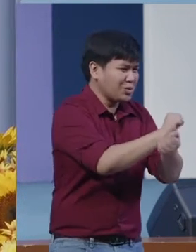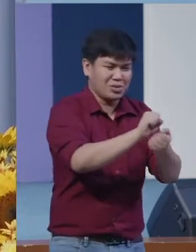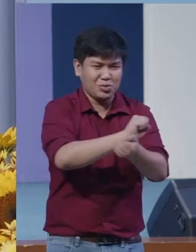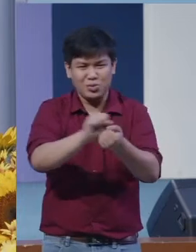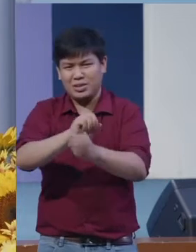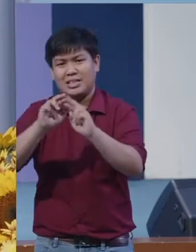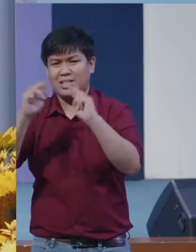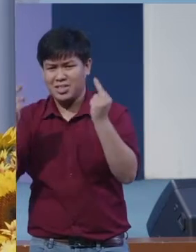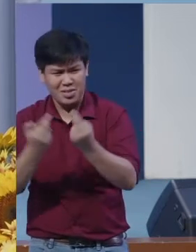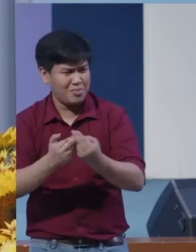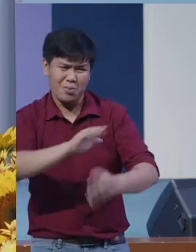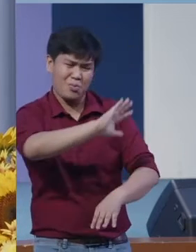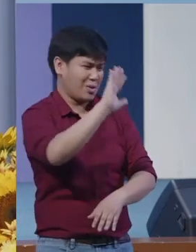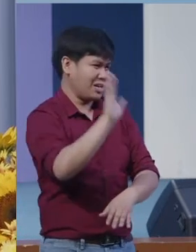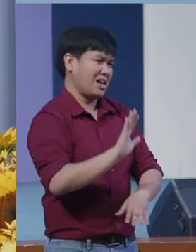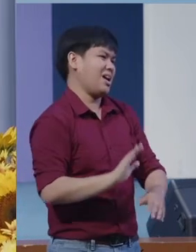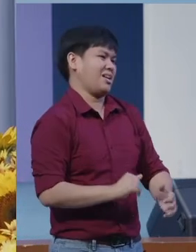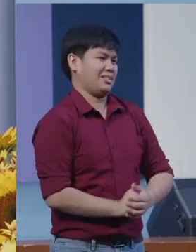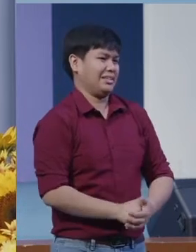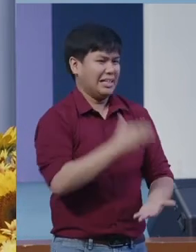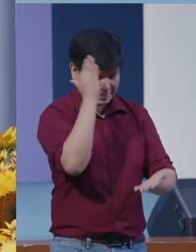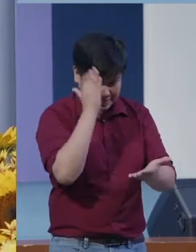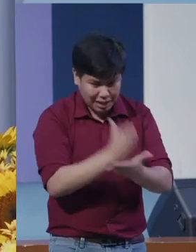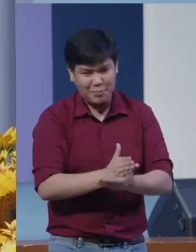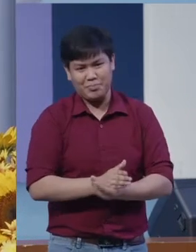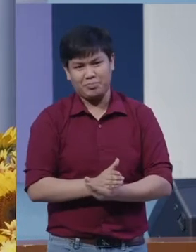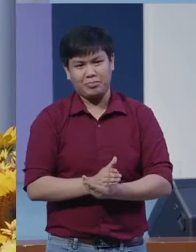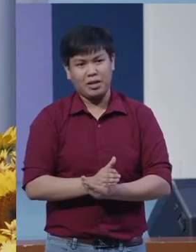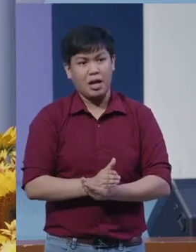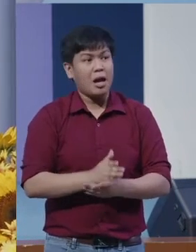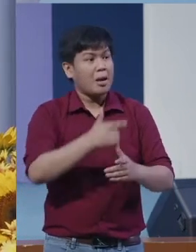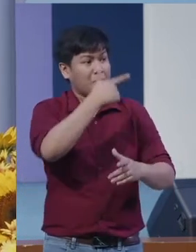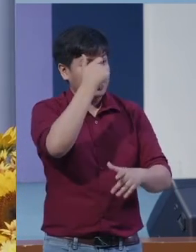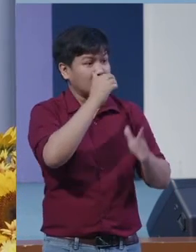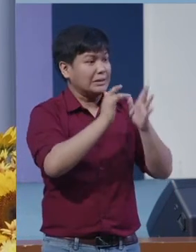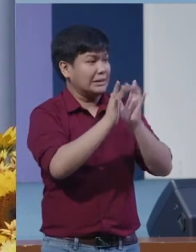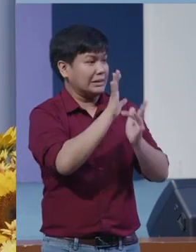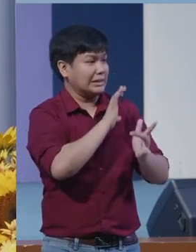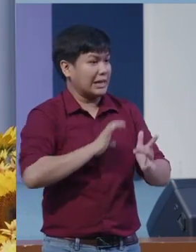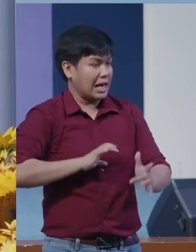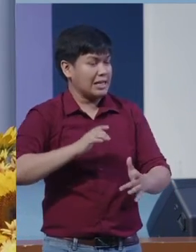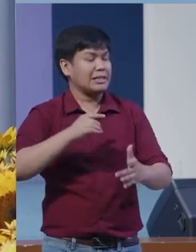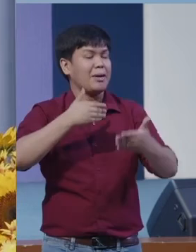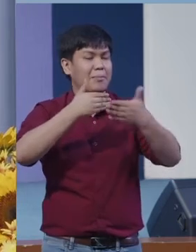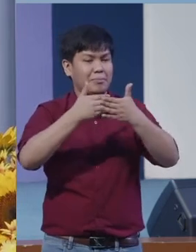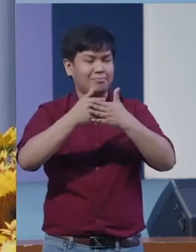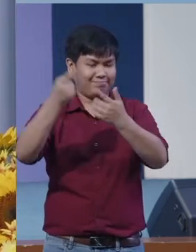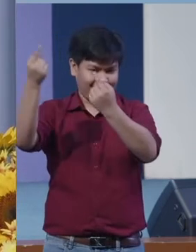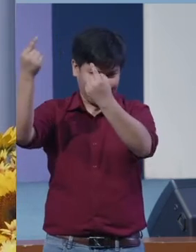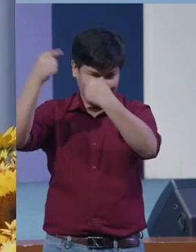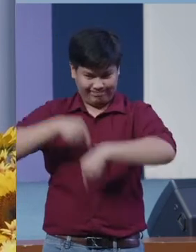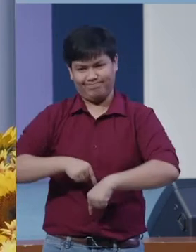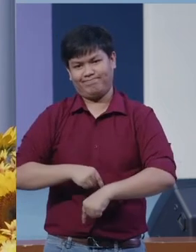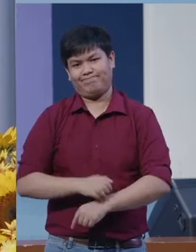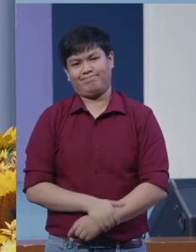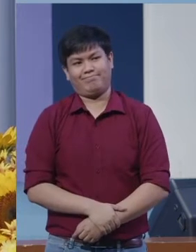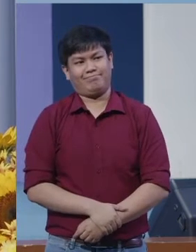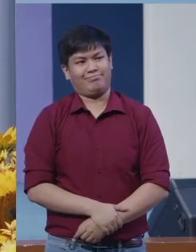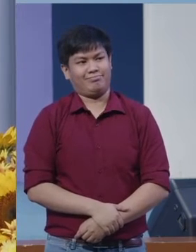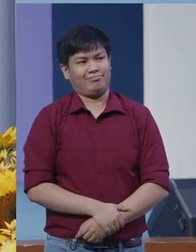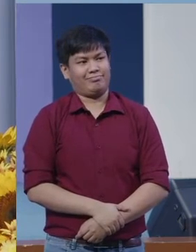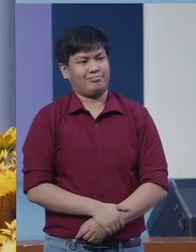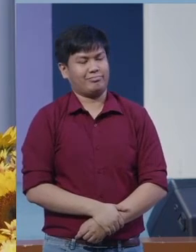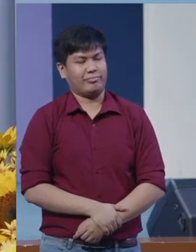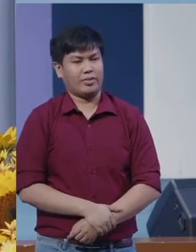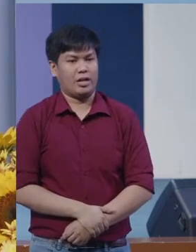No? Stenatso ang original na word. Ang translation po sa Tagalog, magbulong-bulungan. In fact,